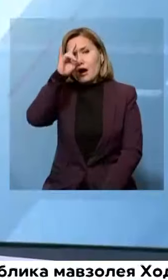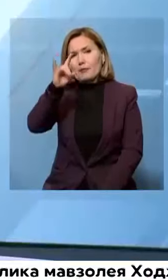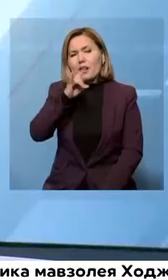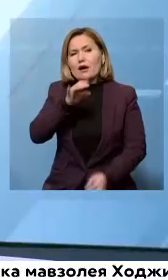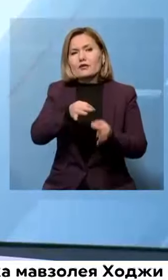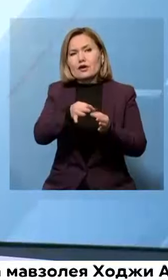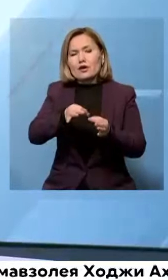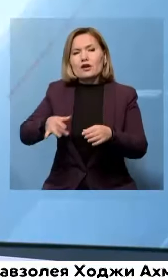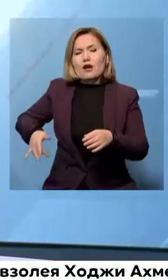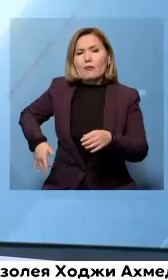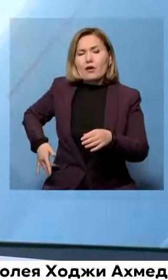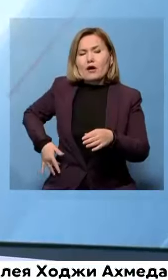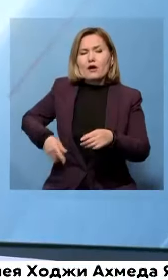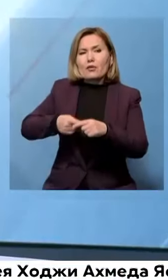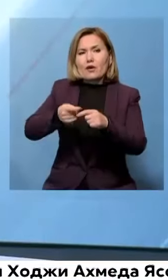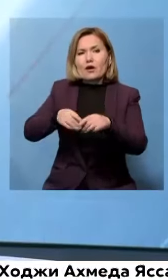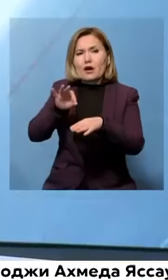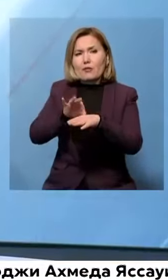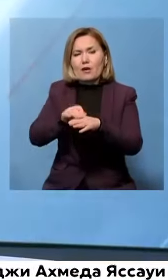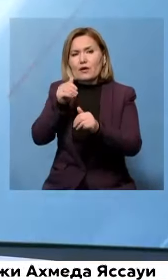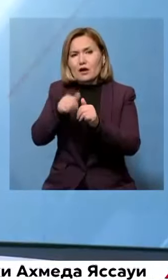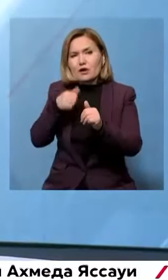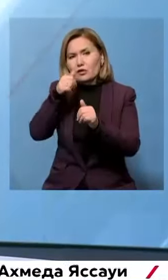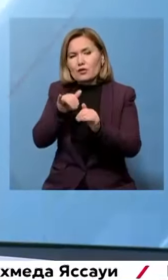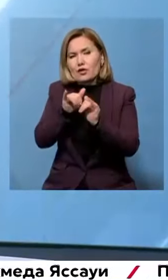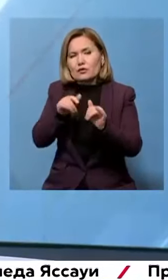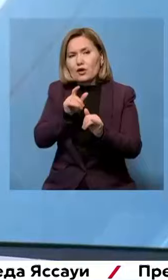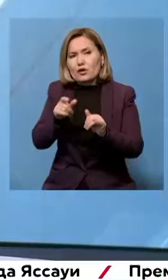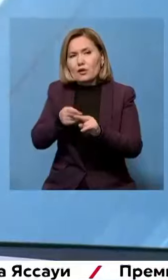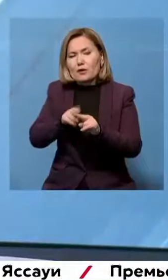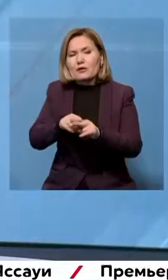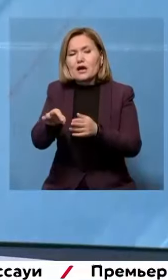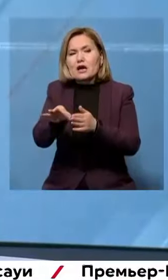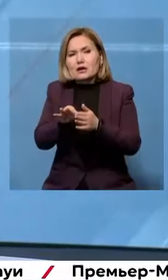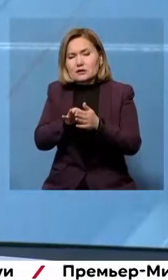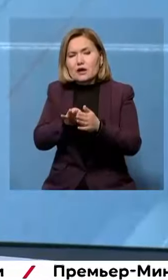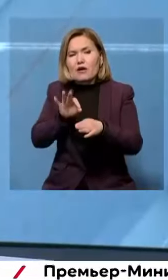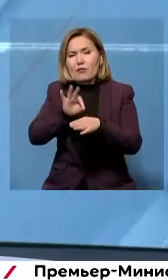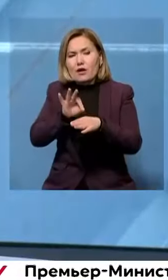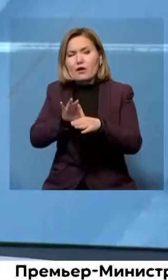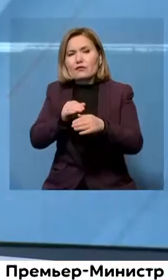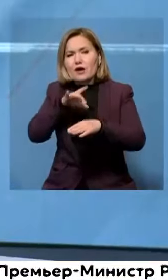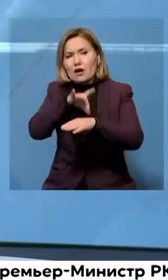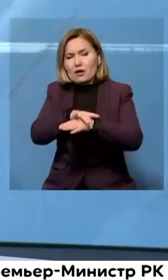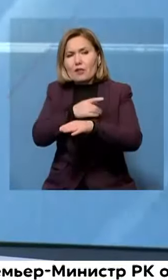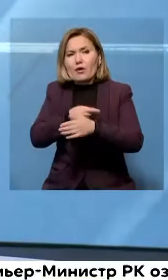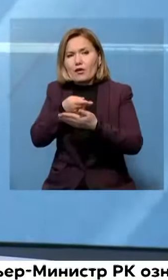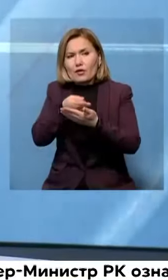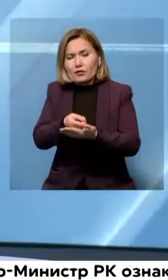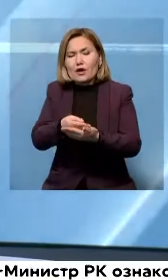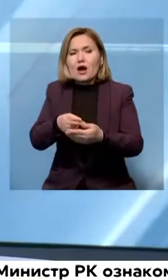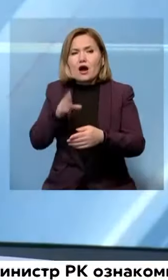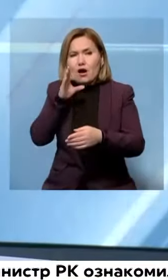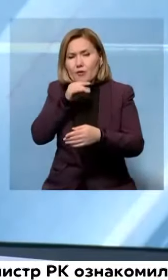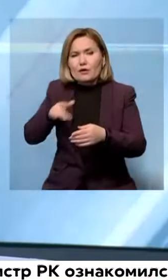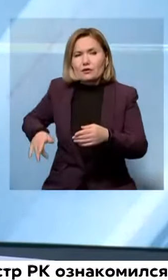Қазақстанда созылмалы бүйрек ауруына шалдыққандардың саны артып барады. Егер сырқатты ерте кезеңде анықтап, емделсе, диализге жеткізбеуге